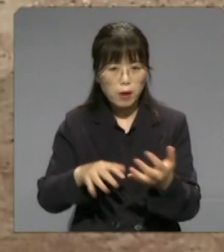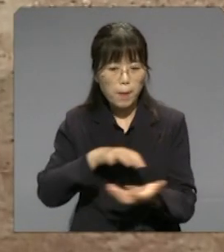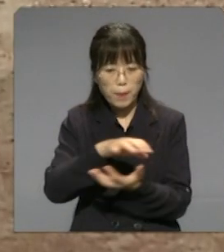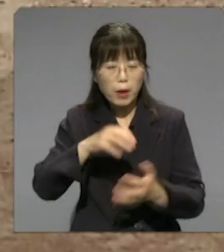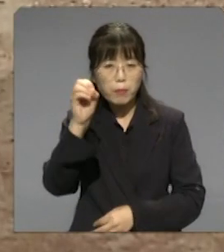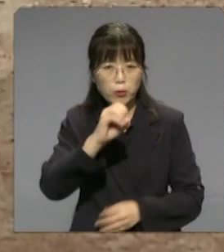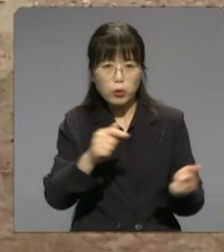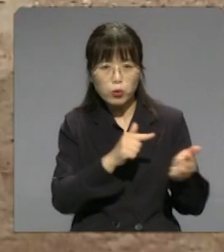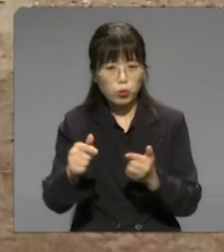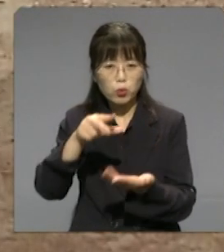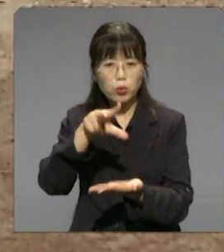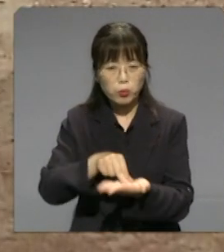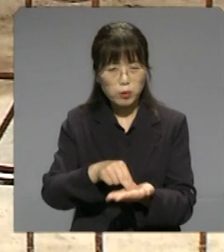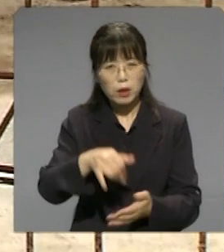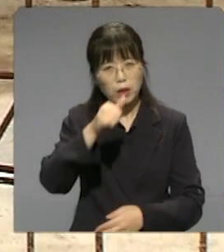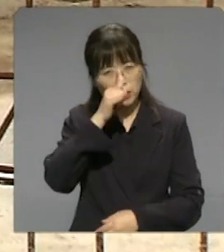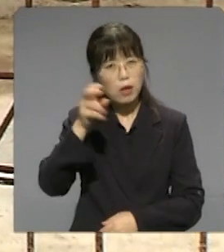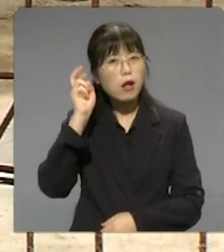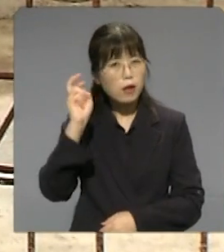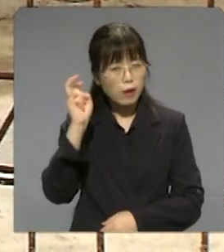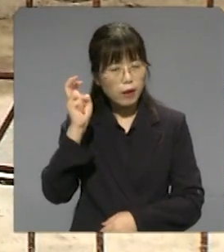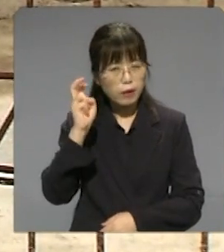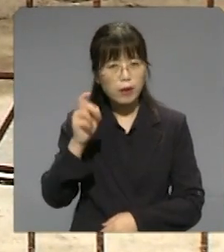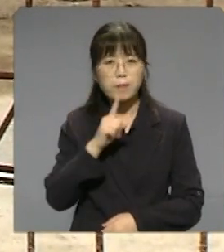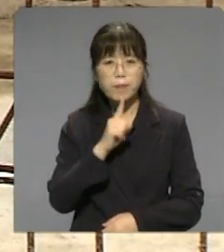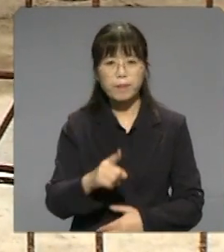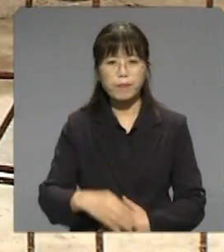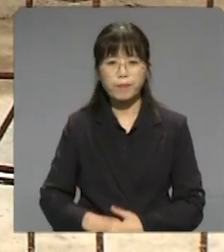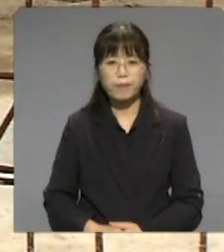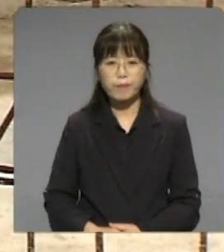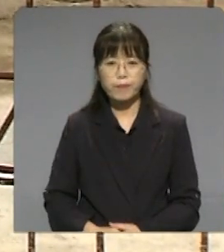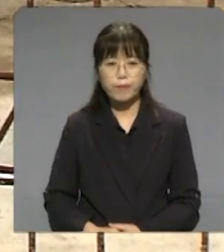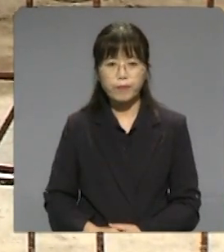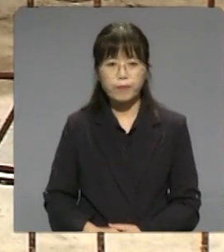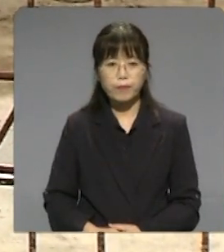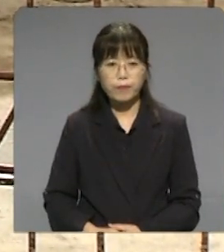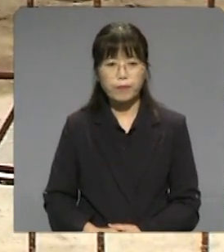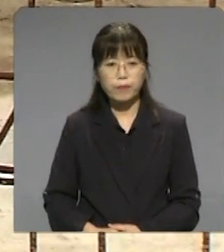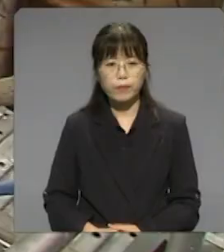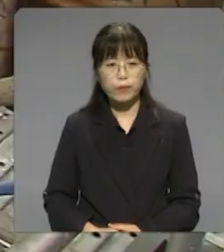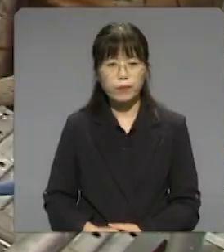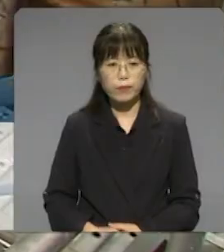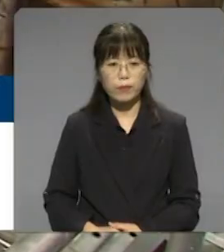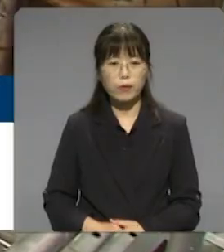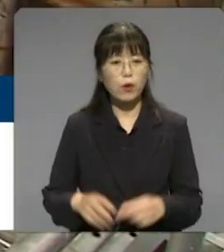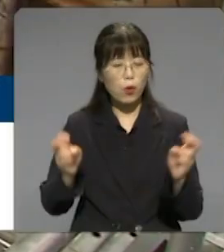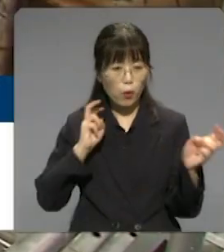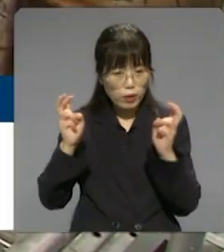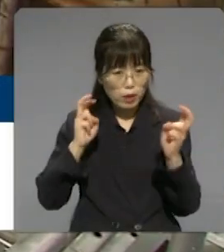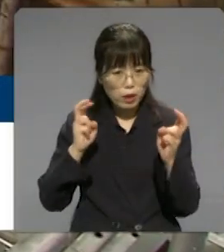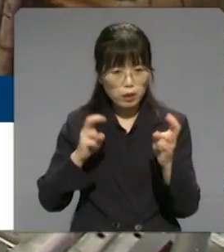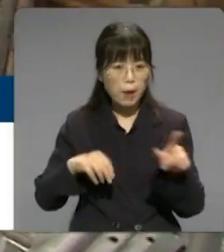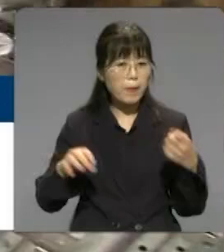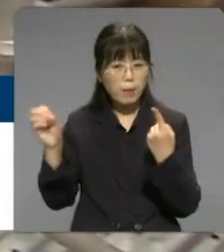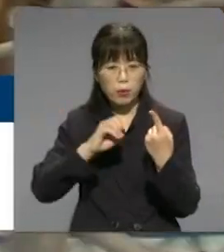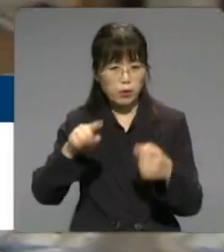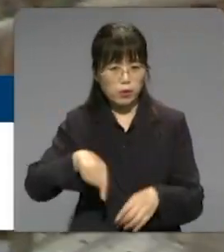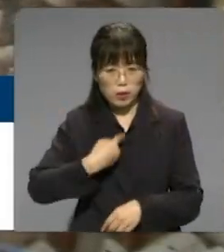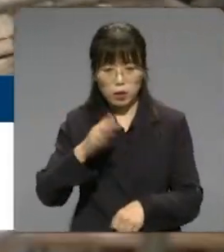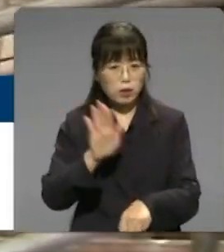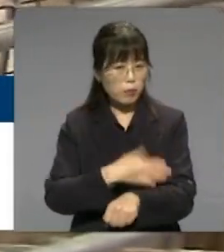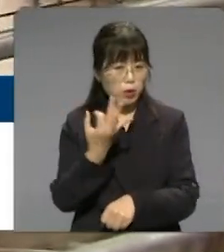비율 등에 문제가 있었을 거란 의견입니다. 회사에서는 프로 자기 잘못이라고 인정하는 건 아니고요.